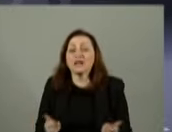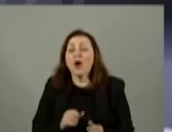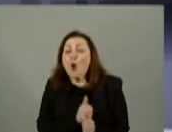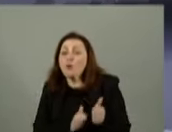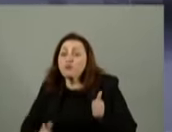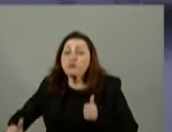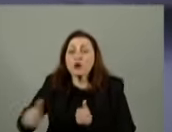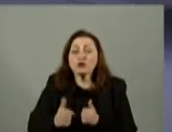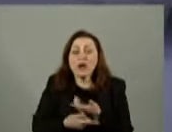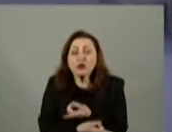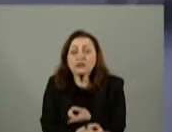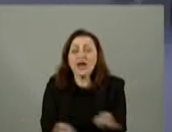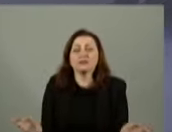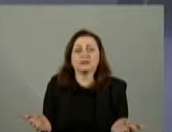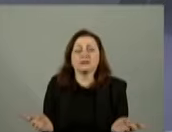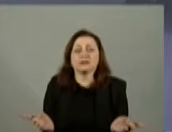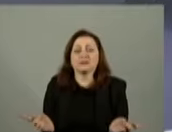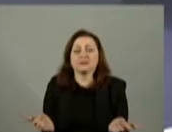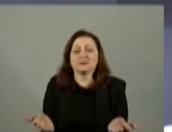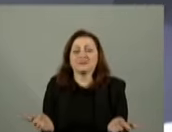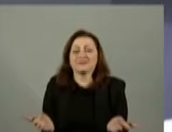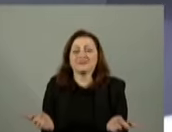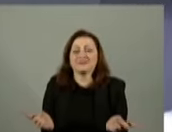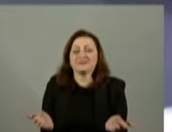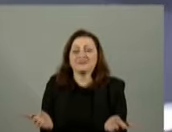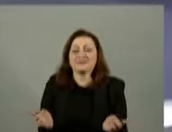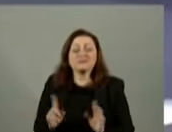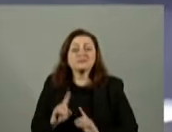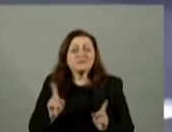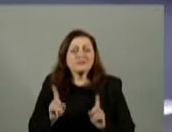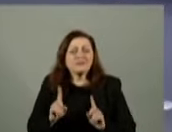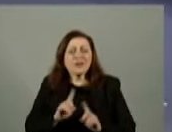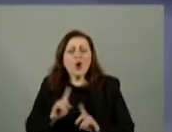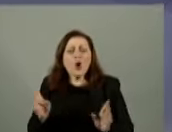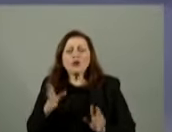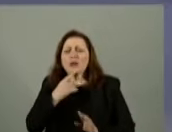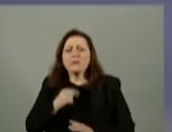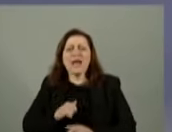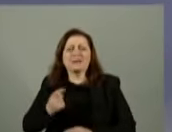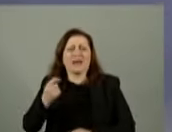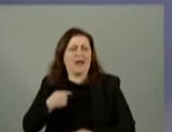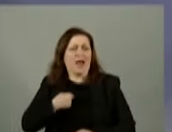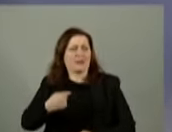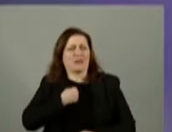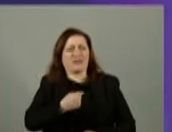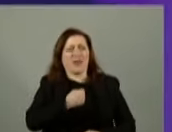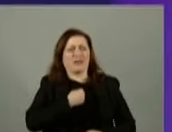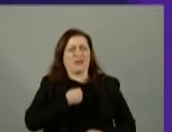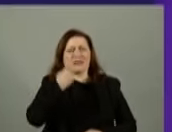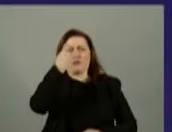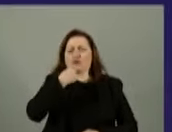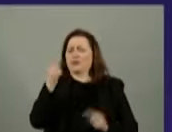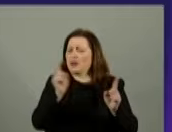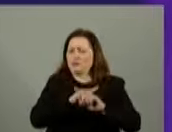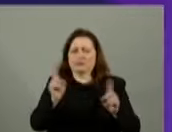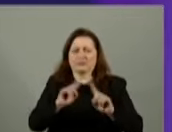σε θέση να αντιμετωπίσει ακόμα και το πρόβλημα της τελευταίας στιγμής. Αυτό το χαρτί νομίζω έπαιξε ο Κασελάκης. Μένει να δούμε τι θα γίνει στην πορεία,